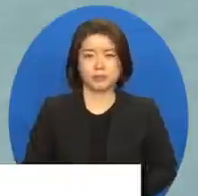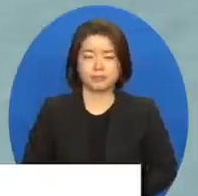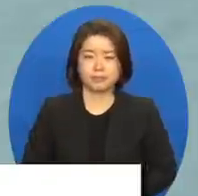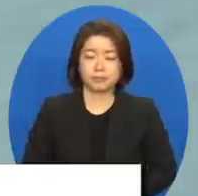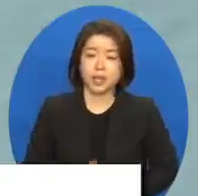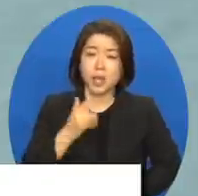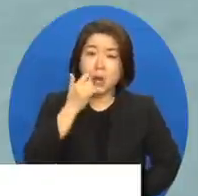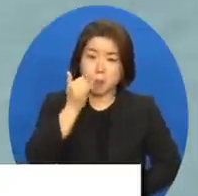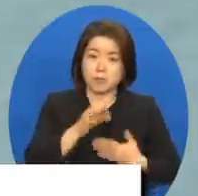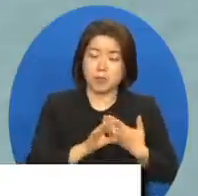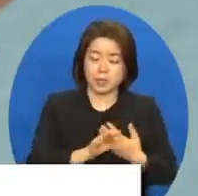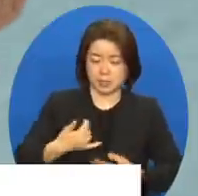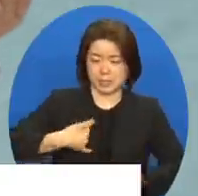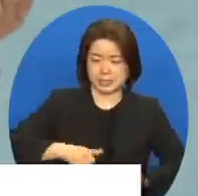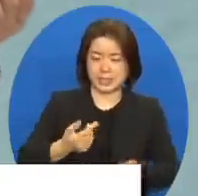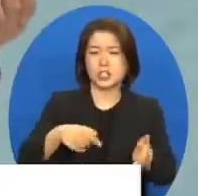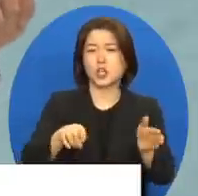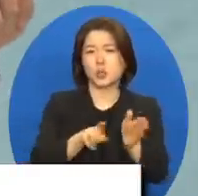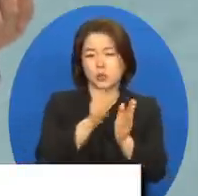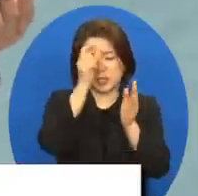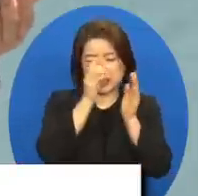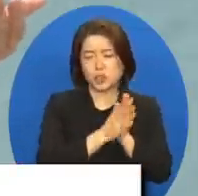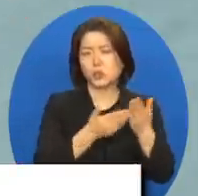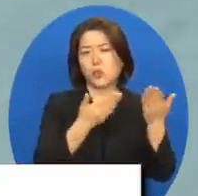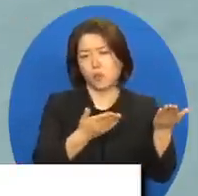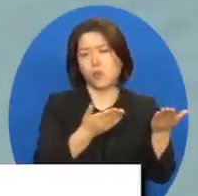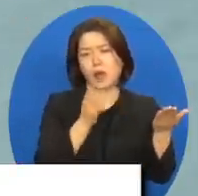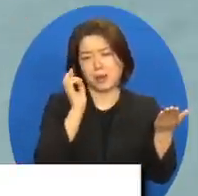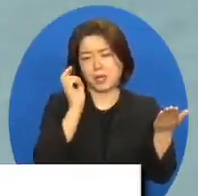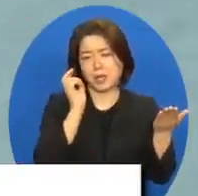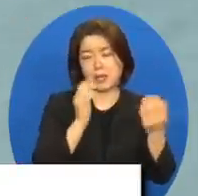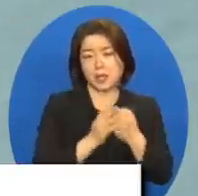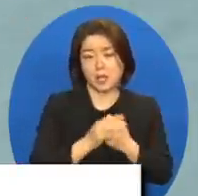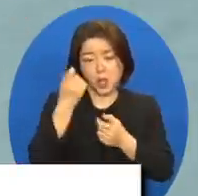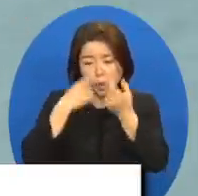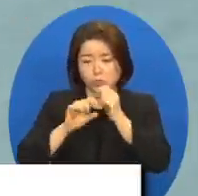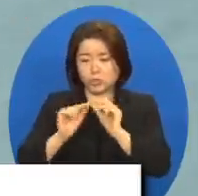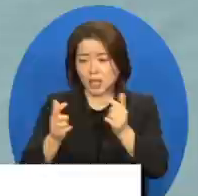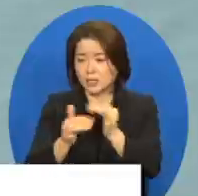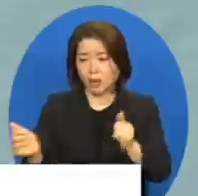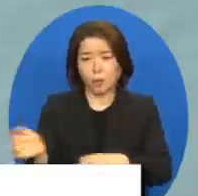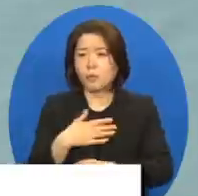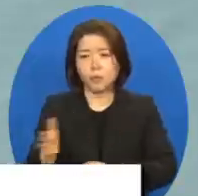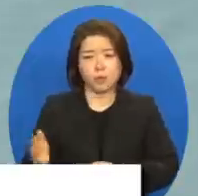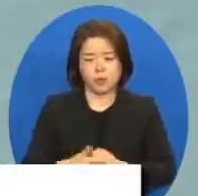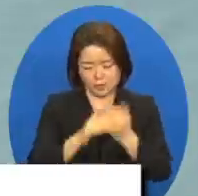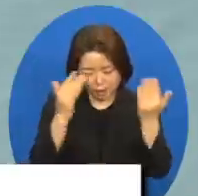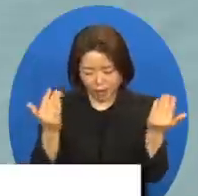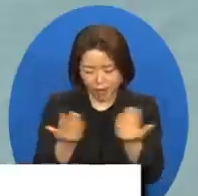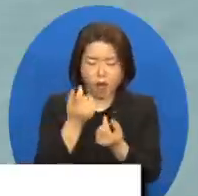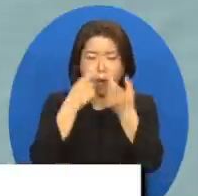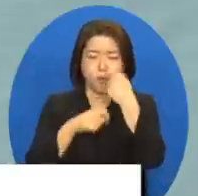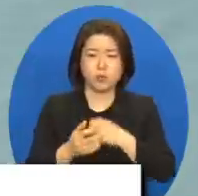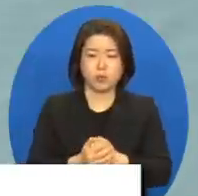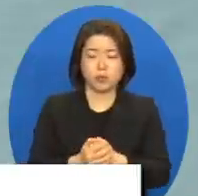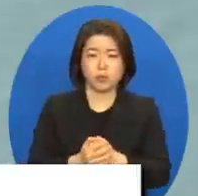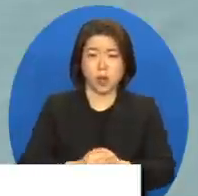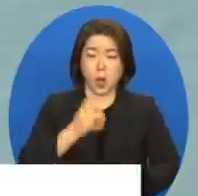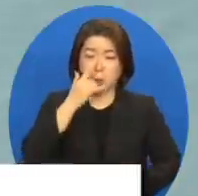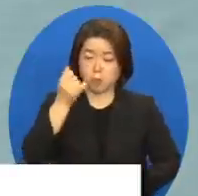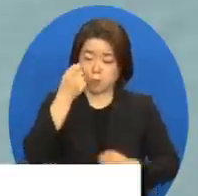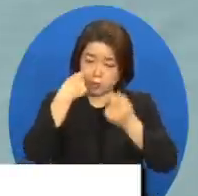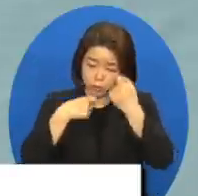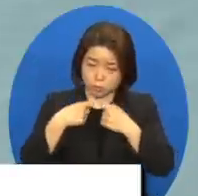부모라면 자녀 위해 기도 안 한 사람 없을 거고 울어보지 않은 사람 없을 겁니다. 부모의 눈물이라고 그랬는데